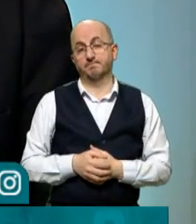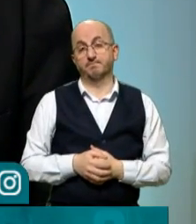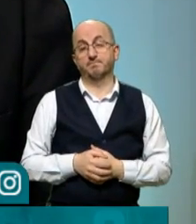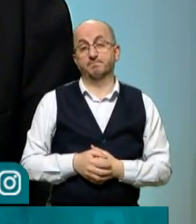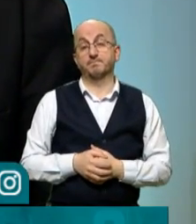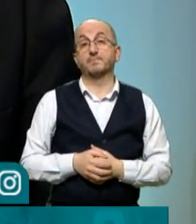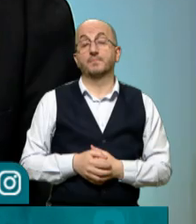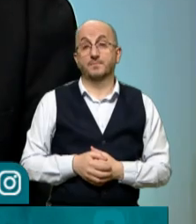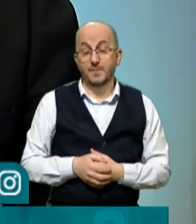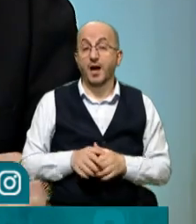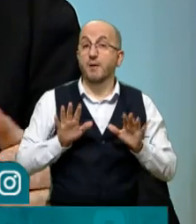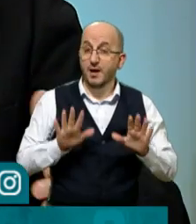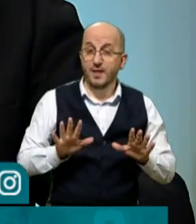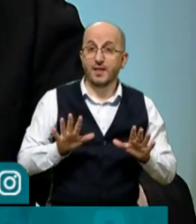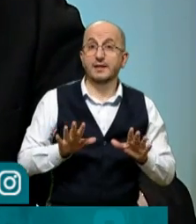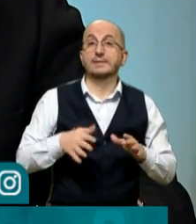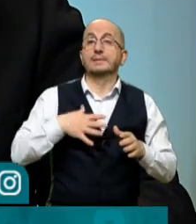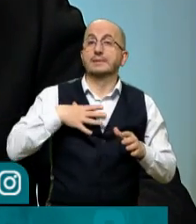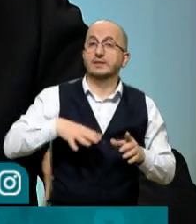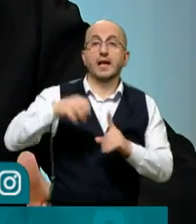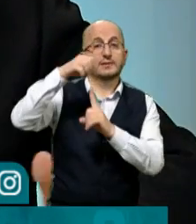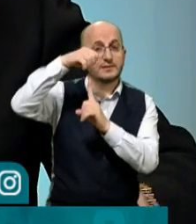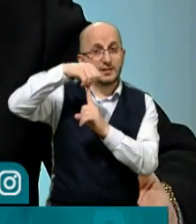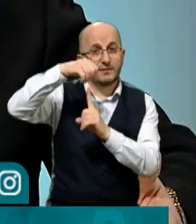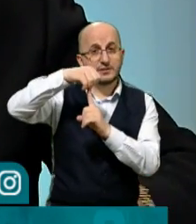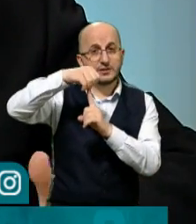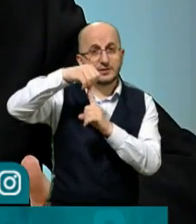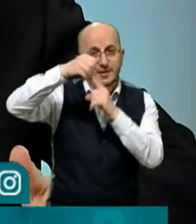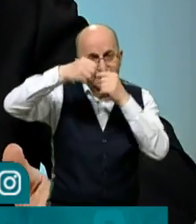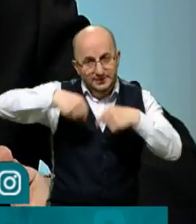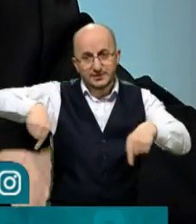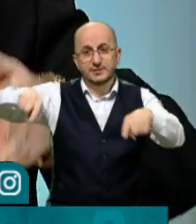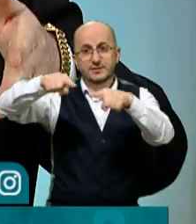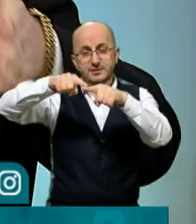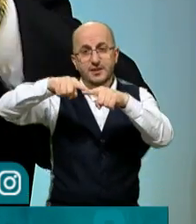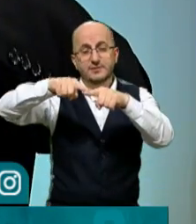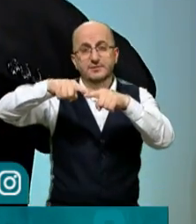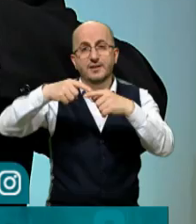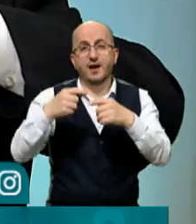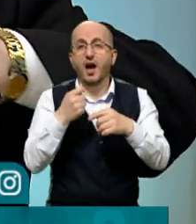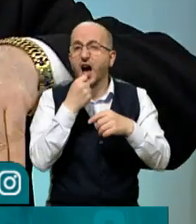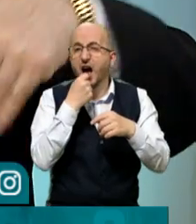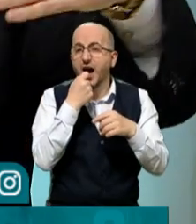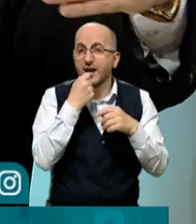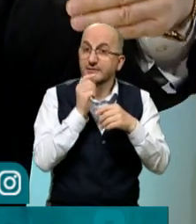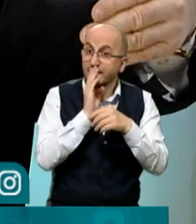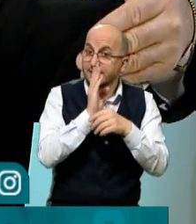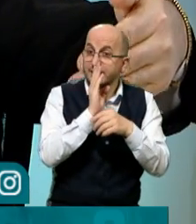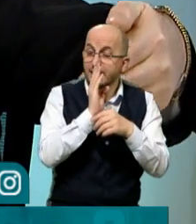eda eder. Ama ister Nevşehir'in hudutlarına diyelim ki Ankara'dan bilsinler giderken